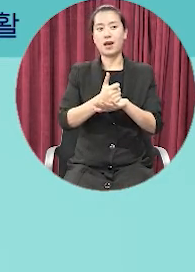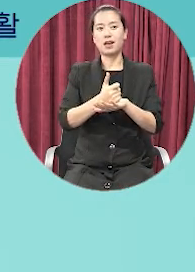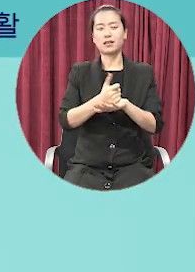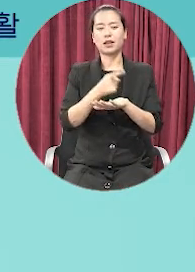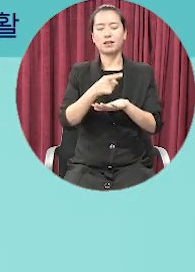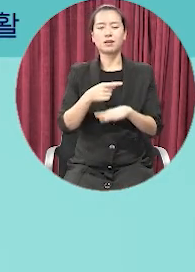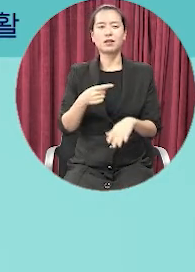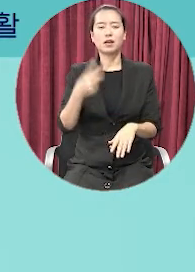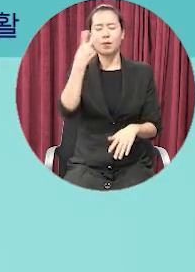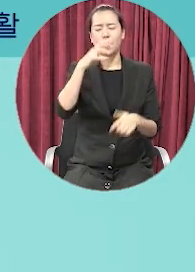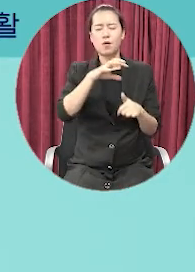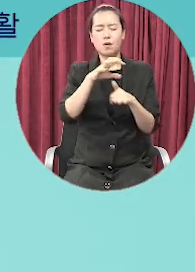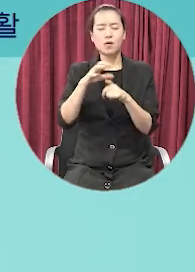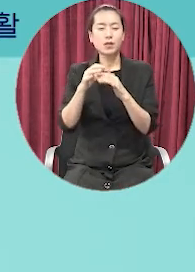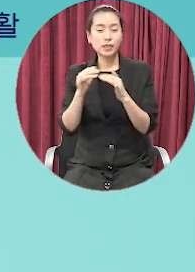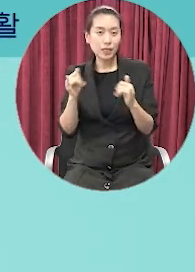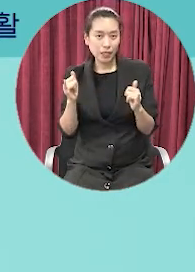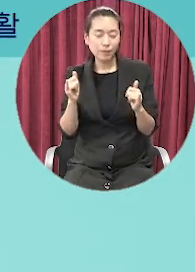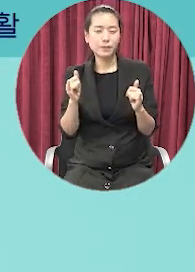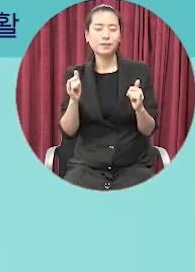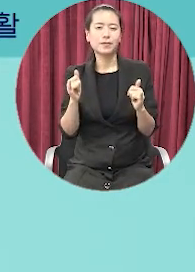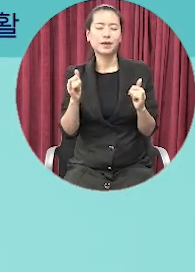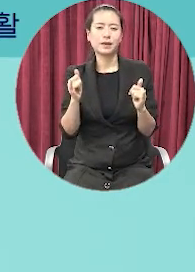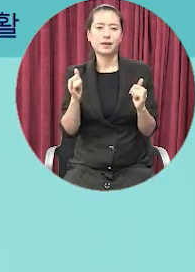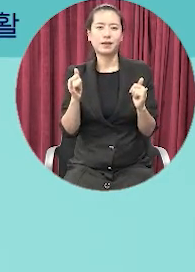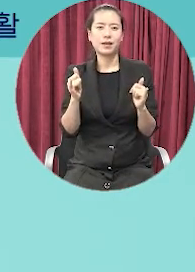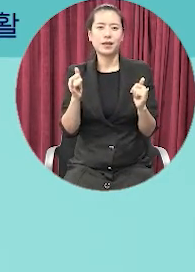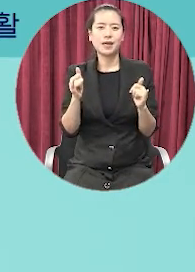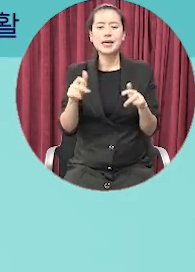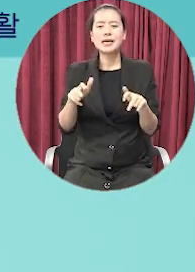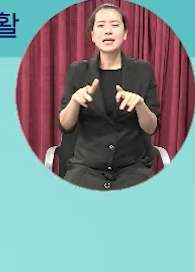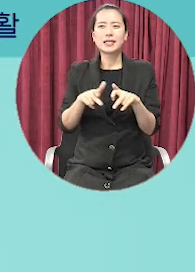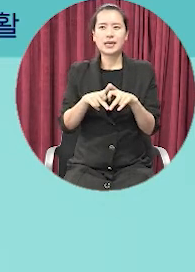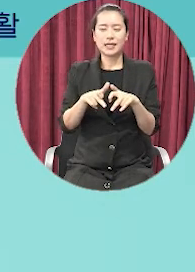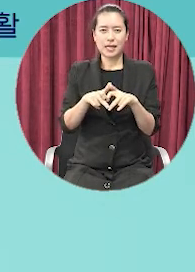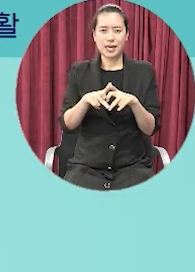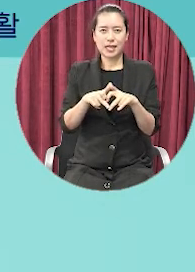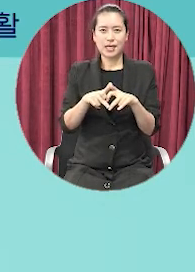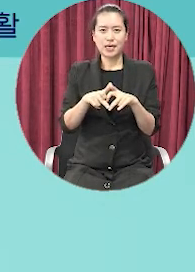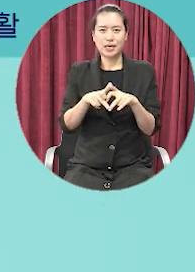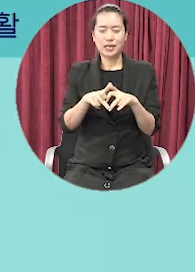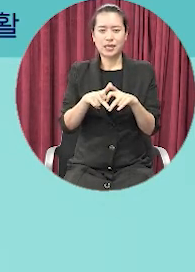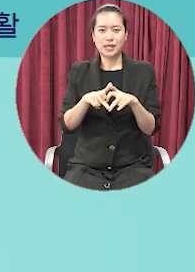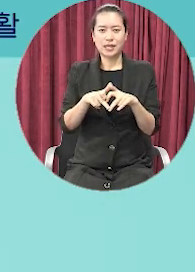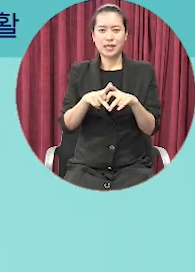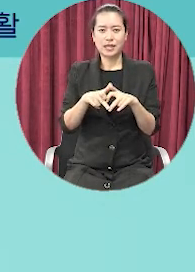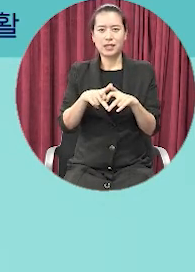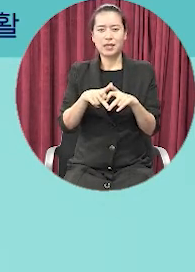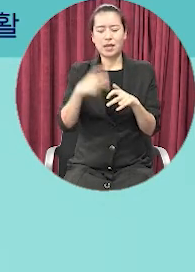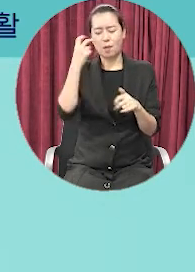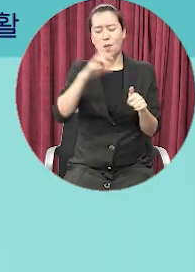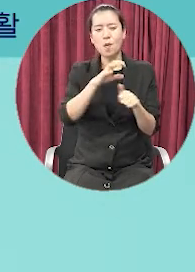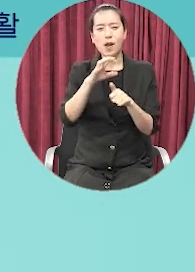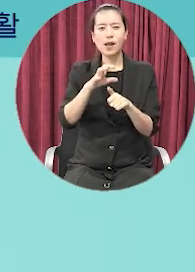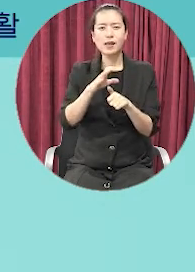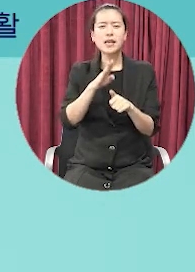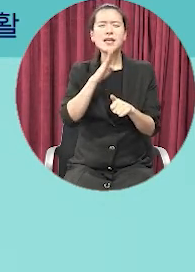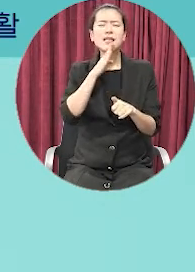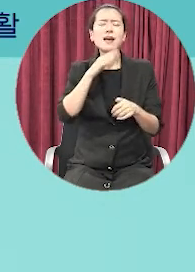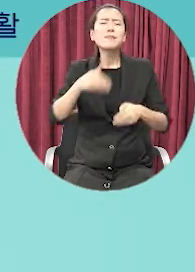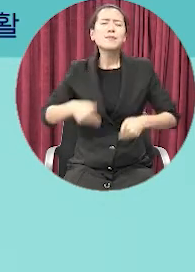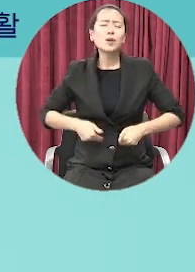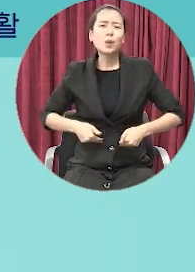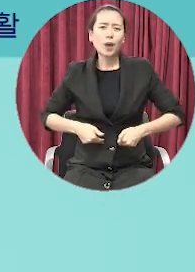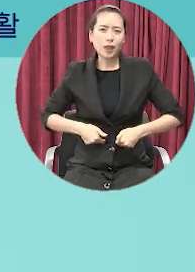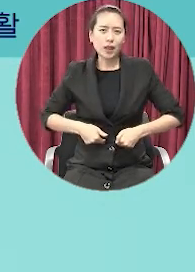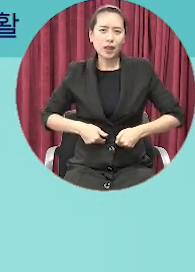이런 케어기버들에게 어떤 장애인의 케어에 꼭 필요한 그런 여러 가지